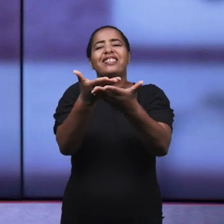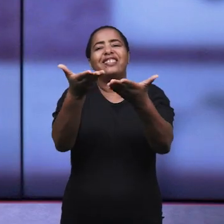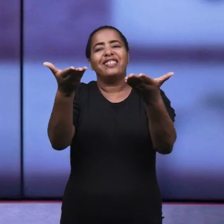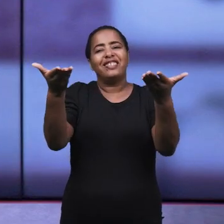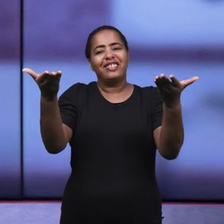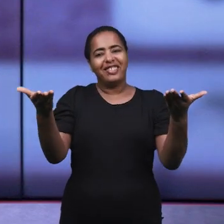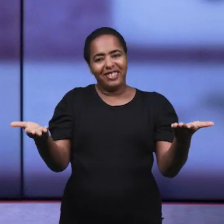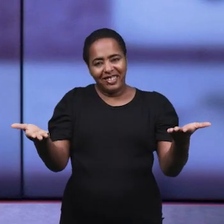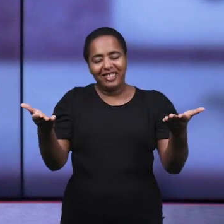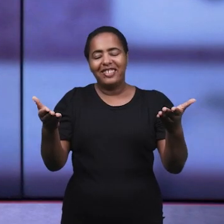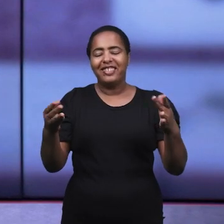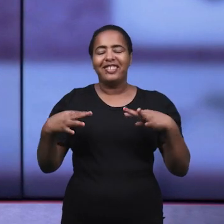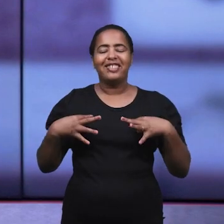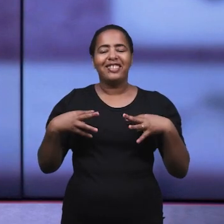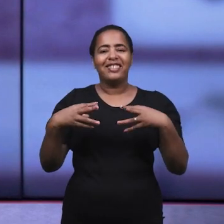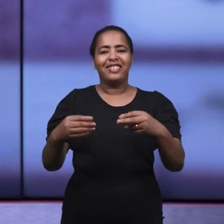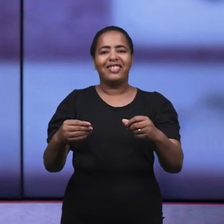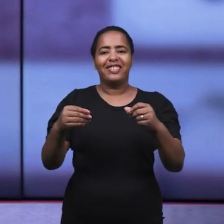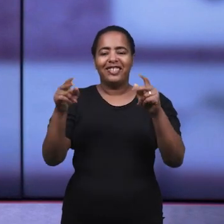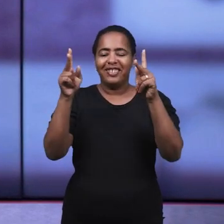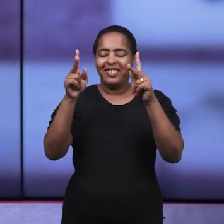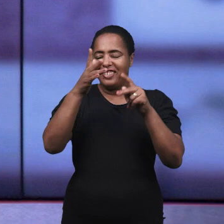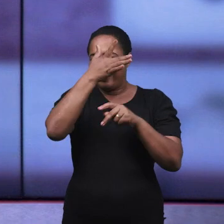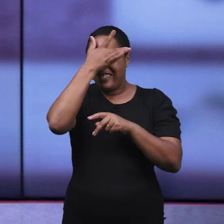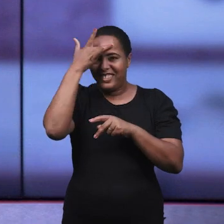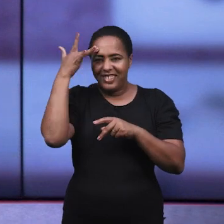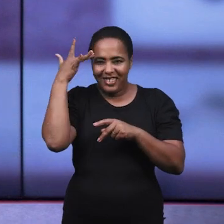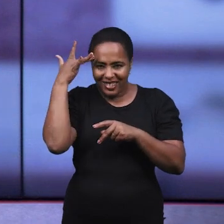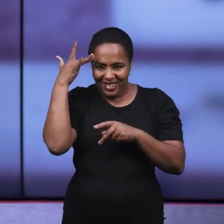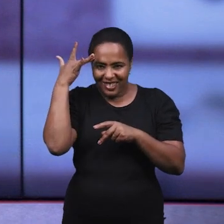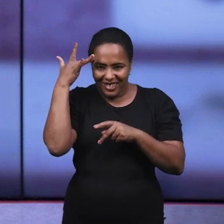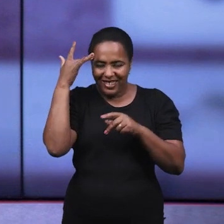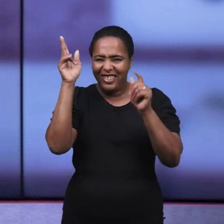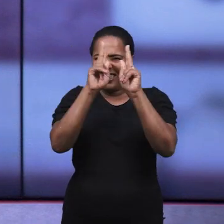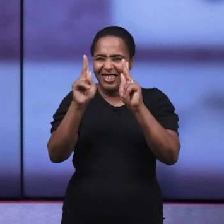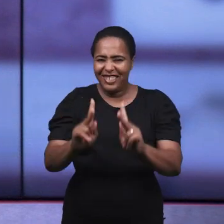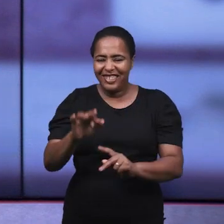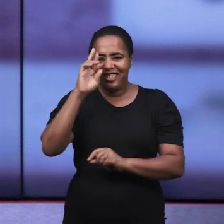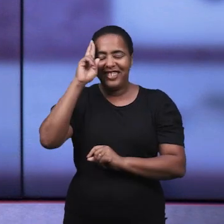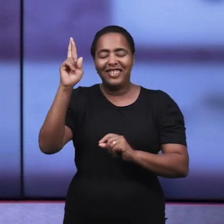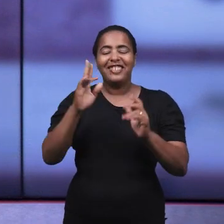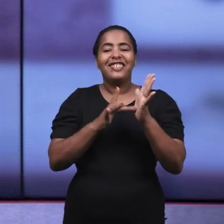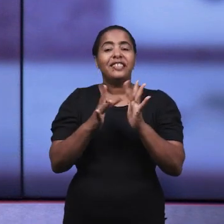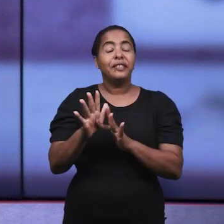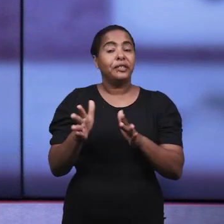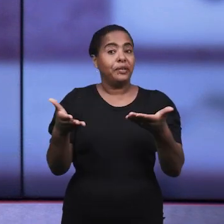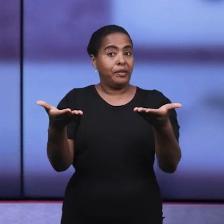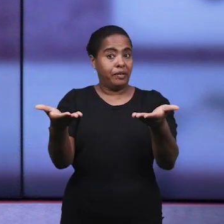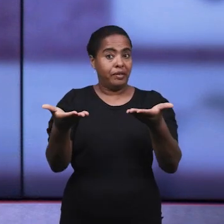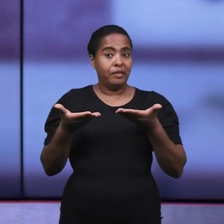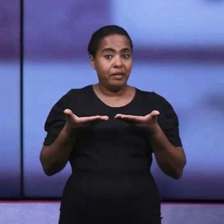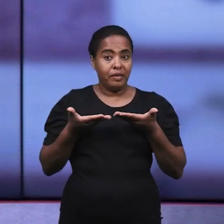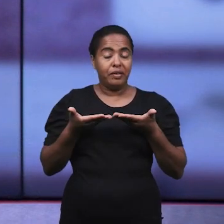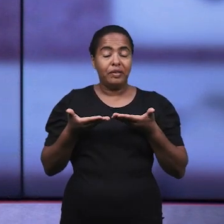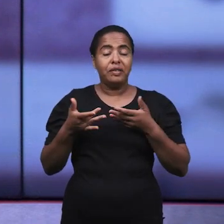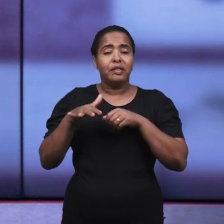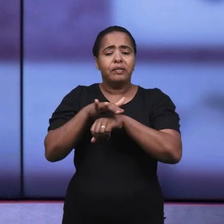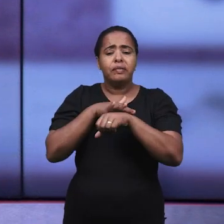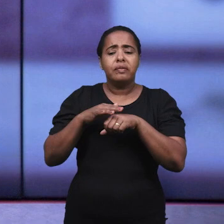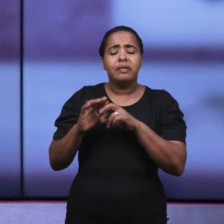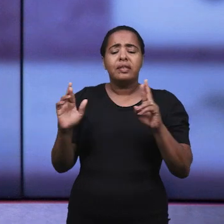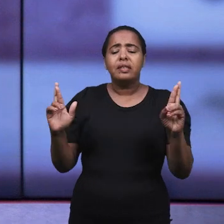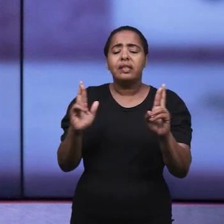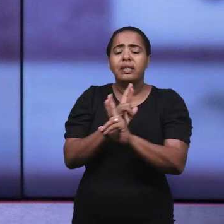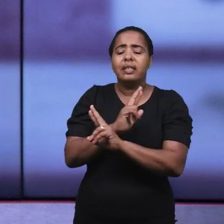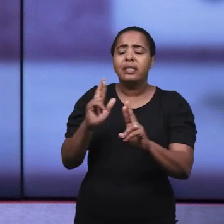Nous saluons à tous qui nous assistent dans la paix du Seigneur Jésus. Aujourd'hui, nous allons parler à